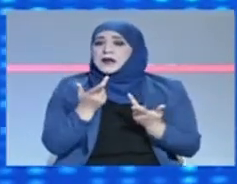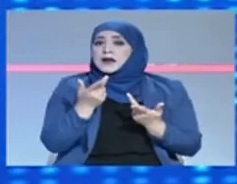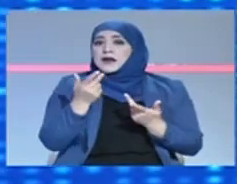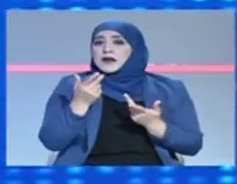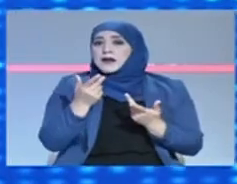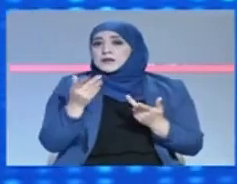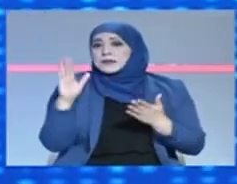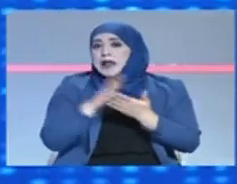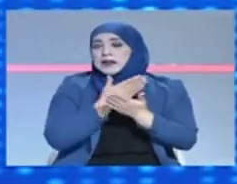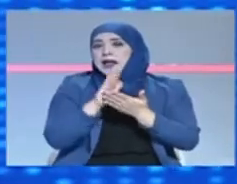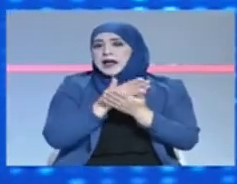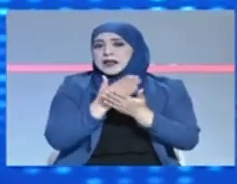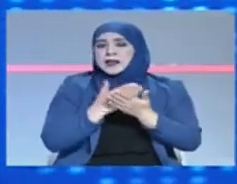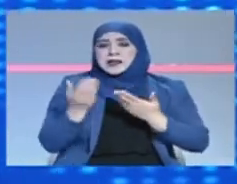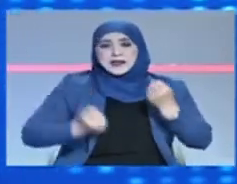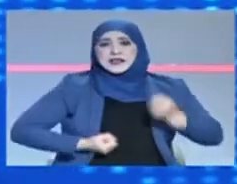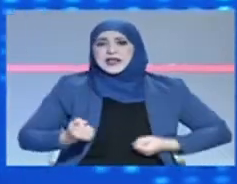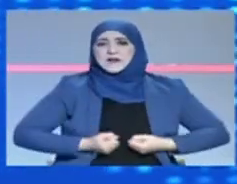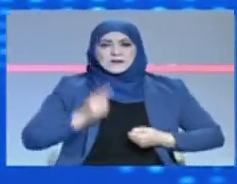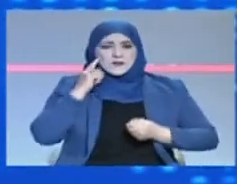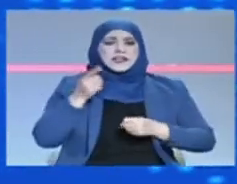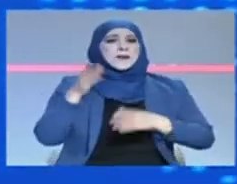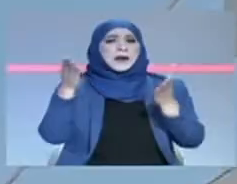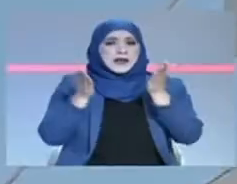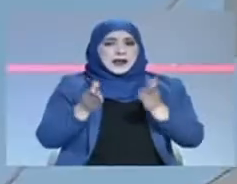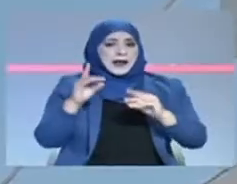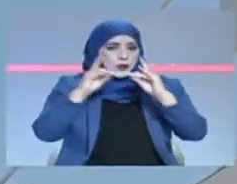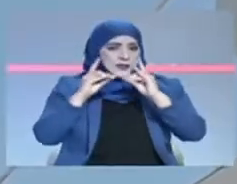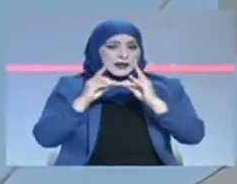خاصة بالأسرة وأطباء الاختصاص.